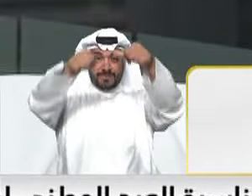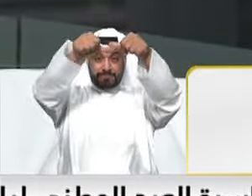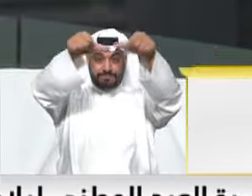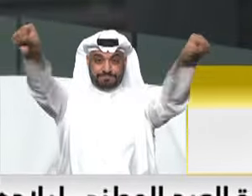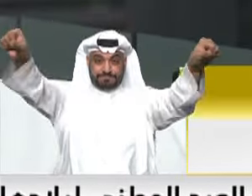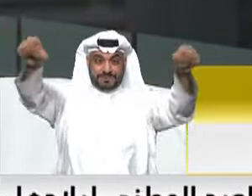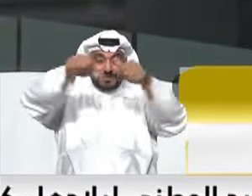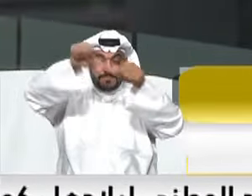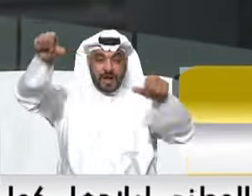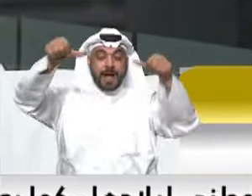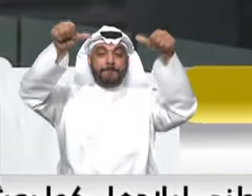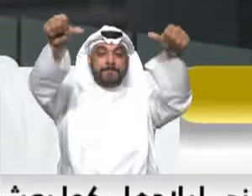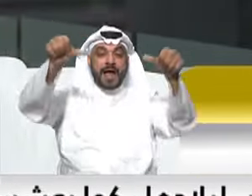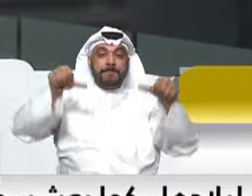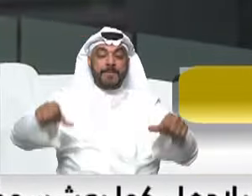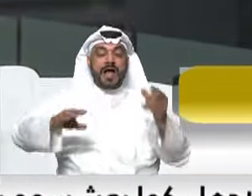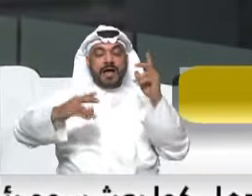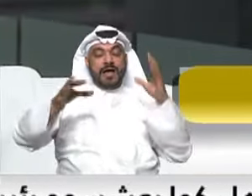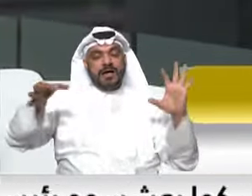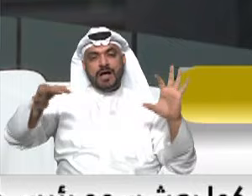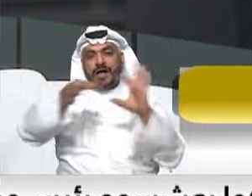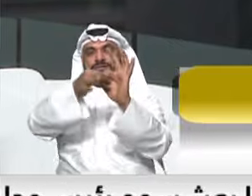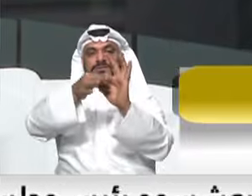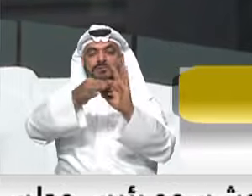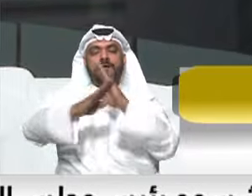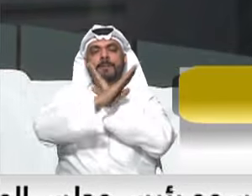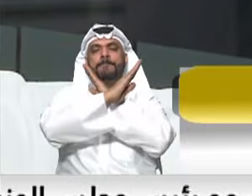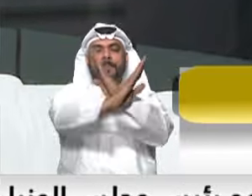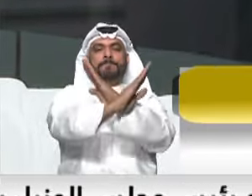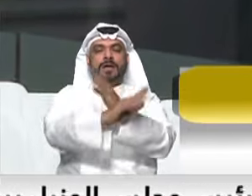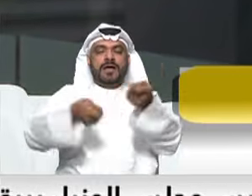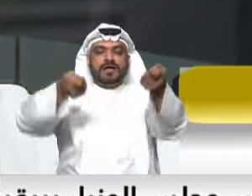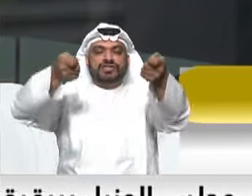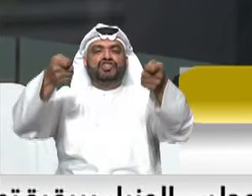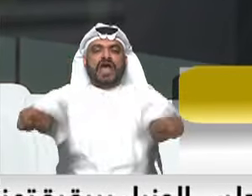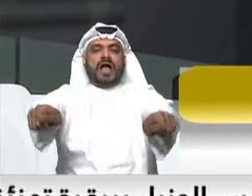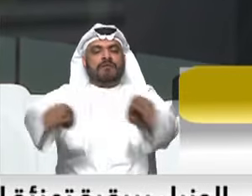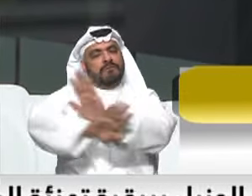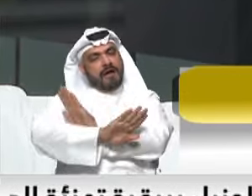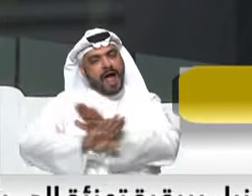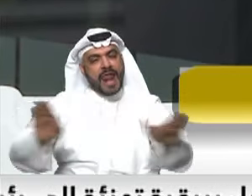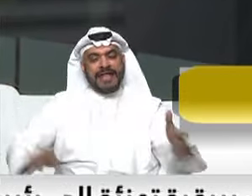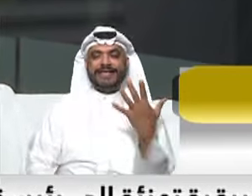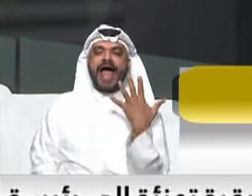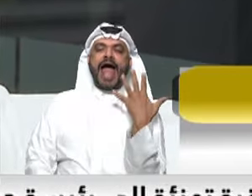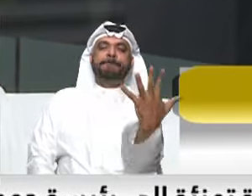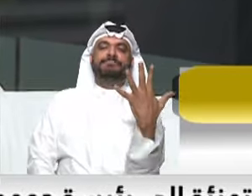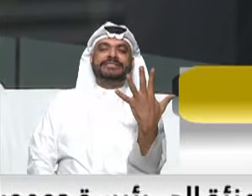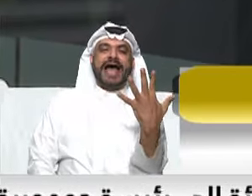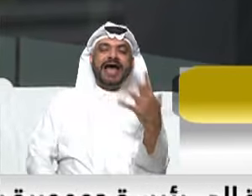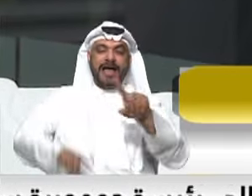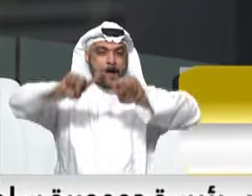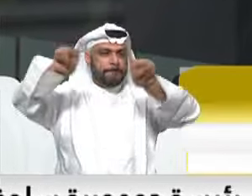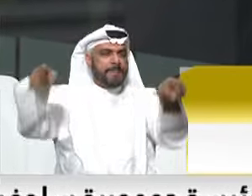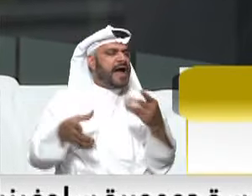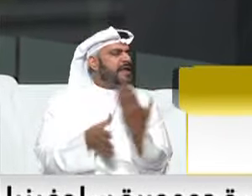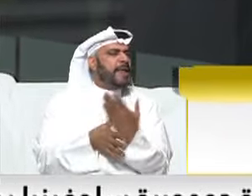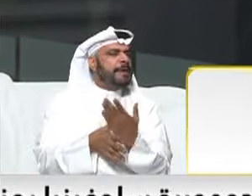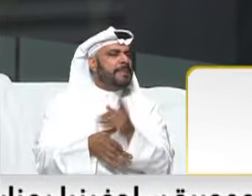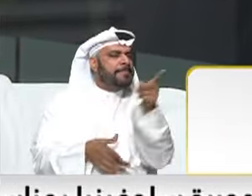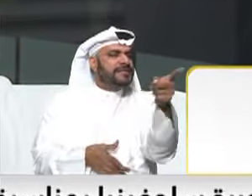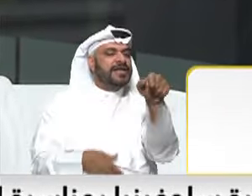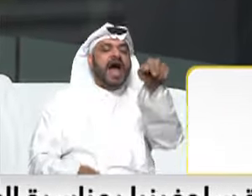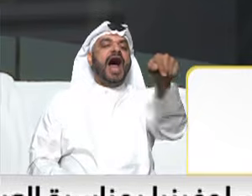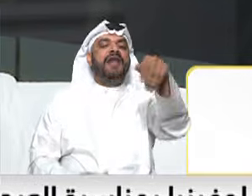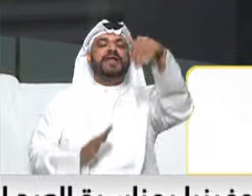حولي نقوم بإغلاق عدد 5 محلات للعمالة المنزلية حسب قرار لجنة المحاضر،